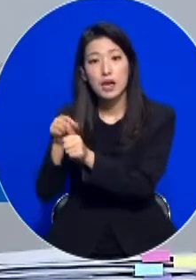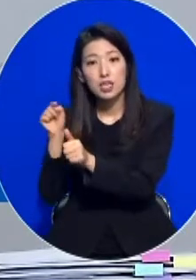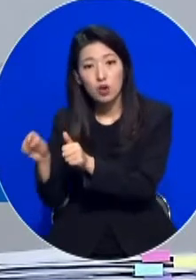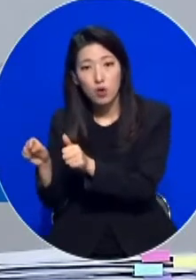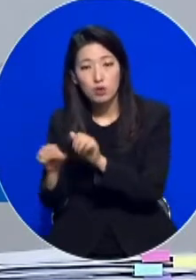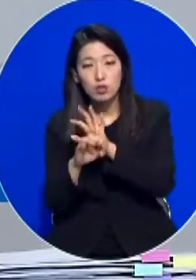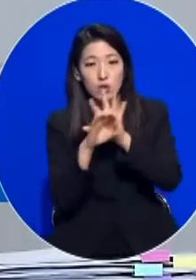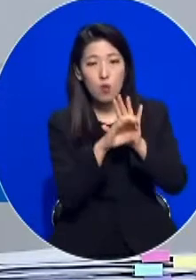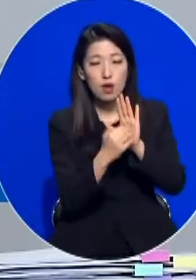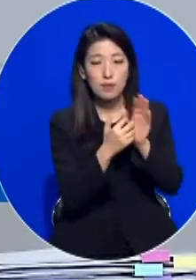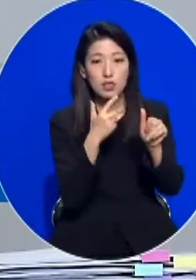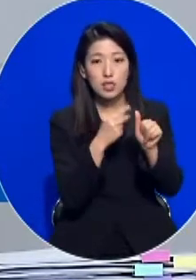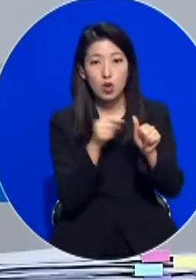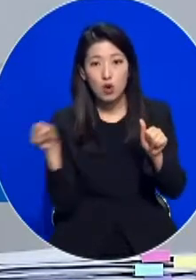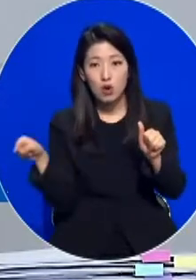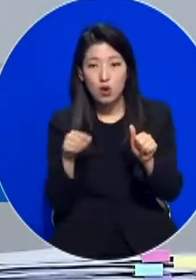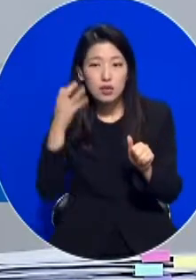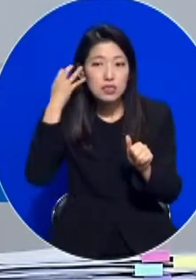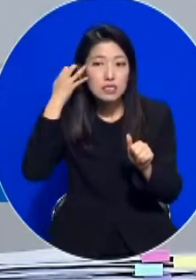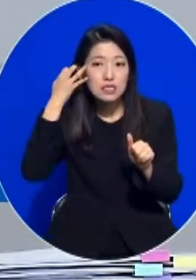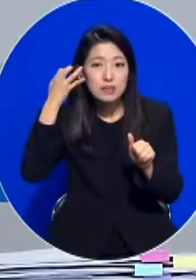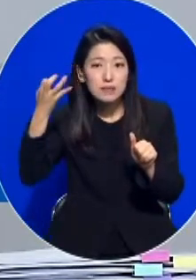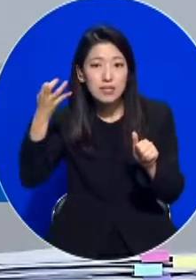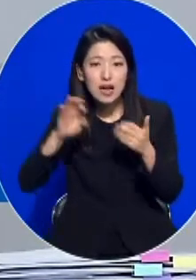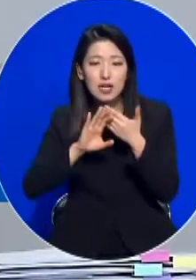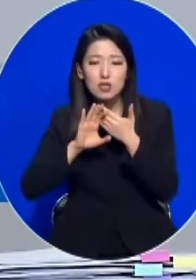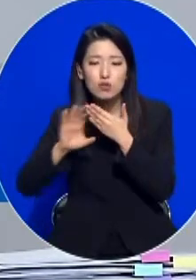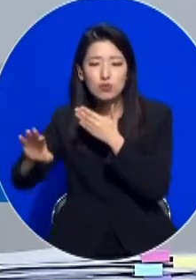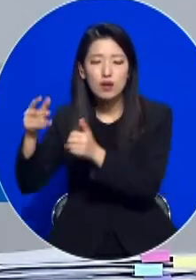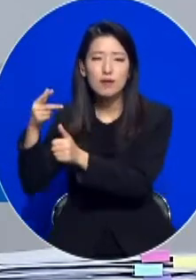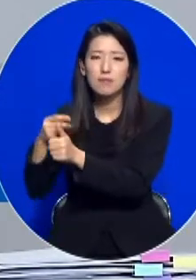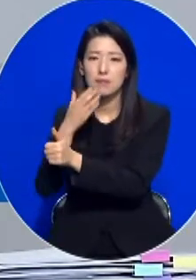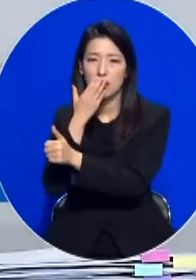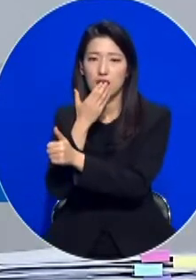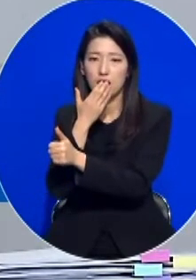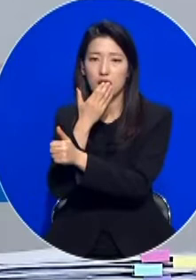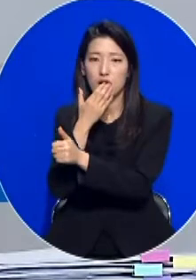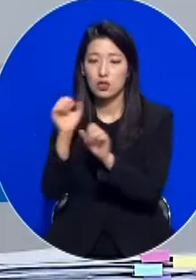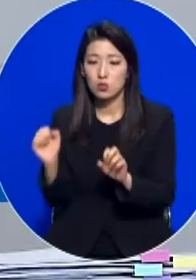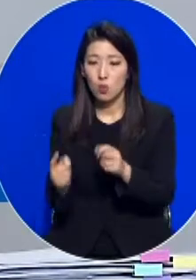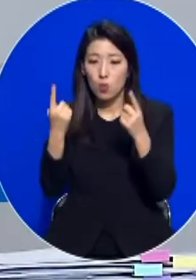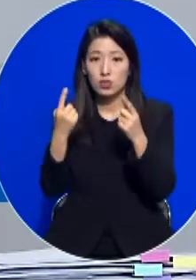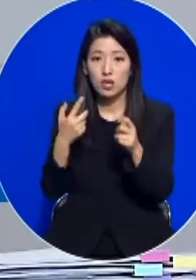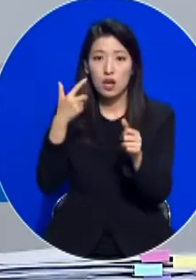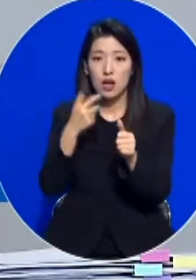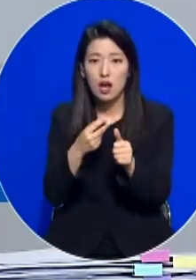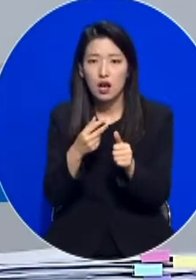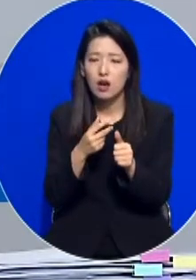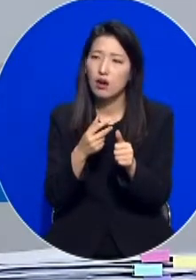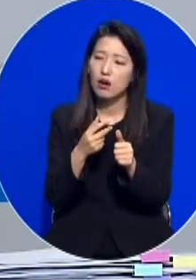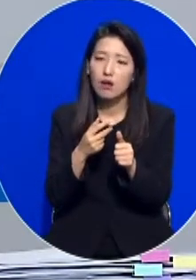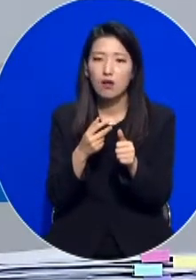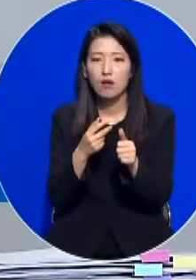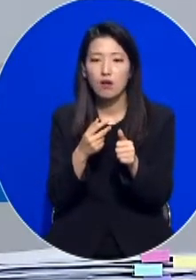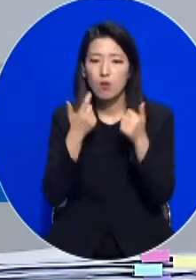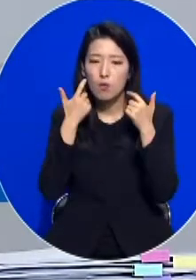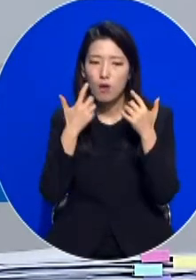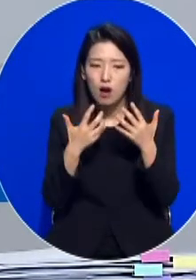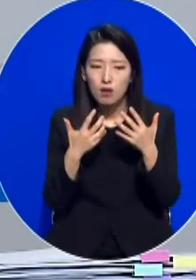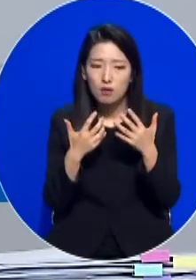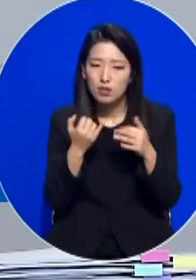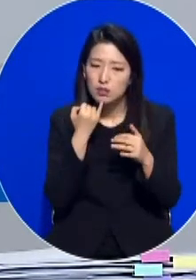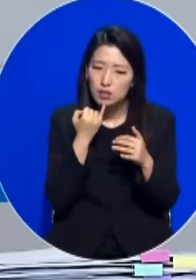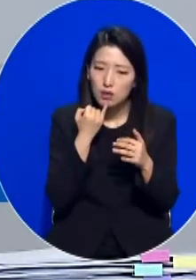최소 14일 간격을 두고 실시를 하여야 됩니다. 아직 동시에 접종하는 것에 대해서는